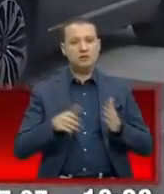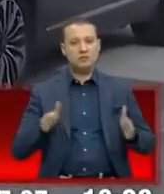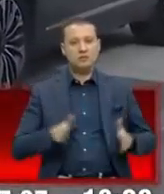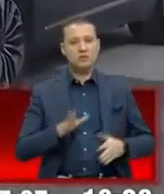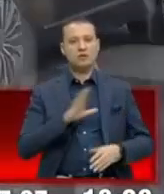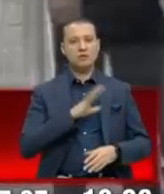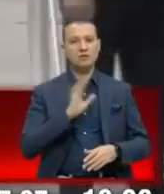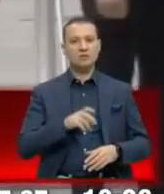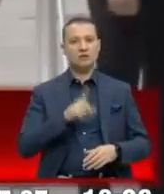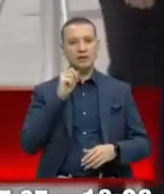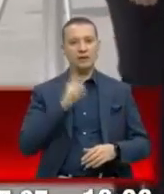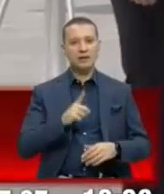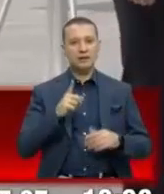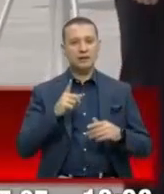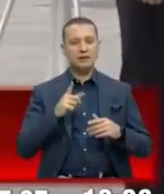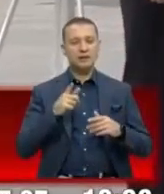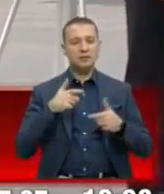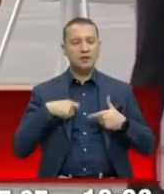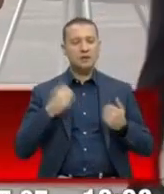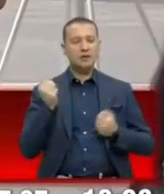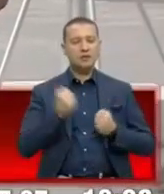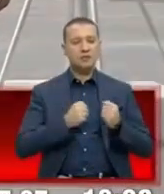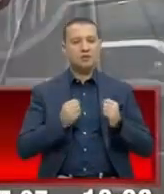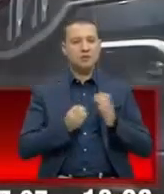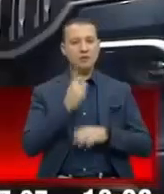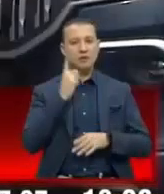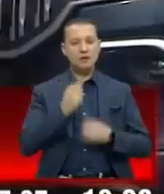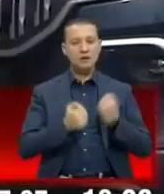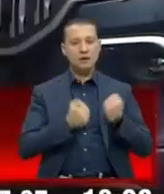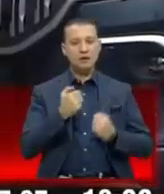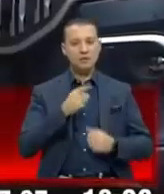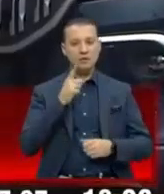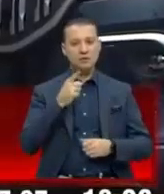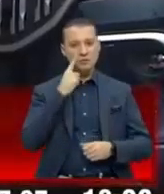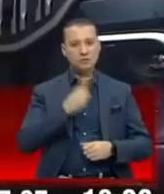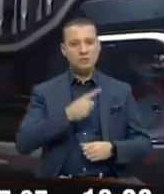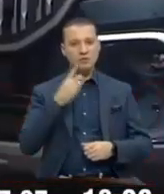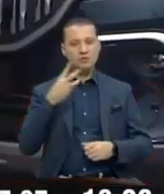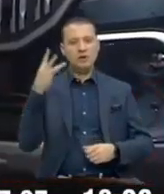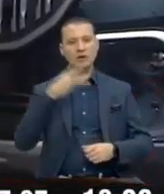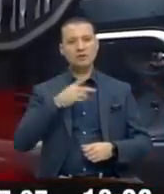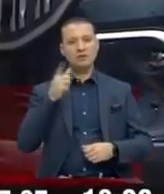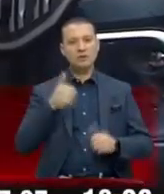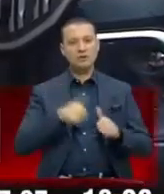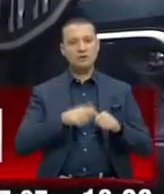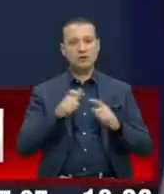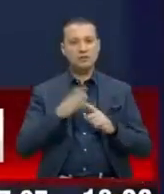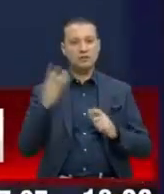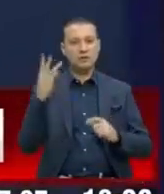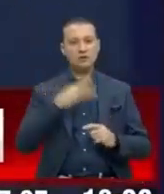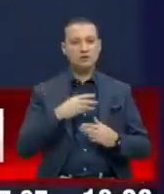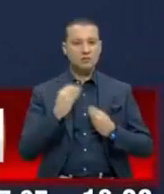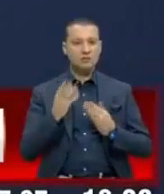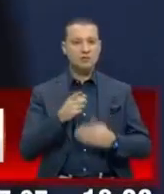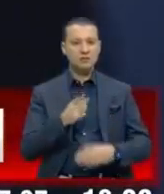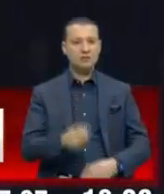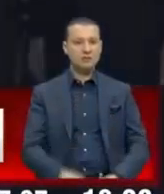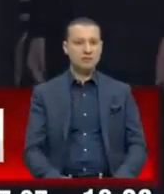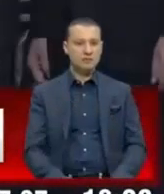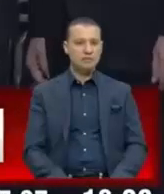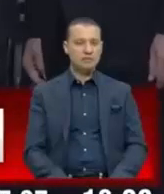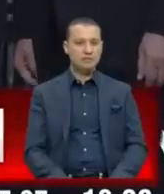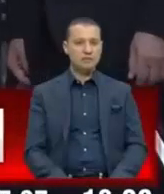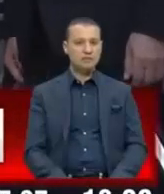tören vardı bugün. İlk yerli otomobil TOGG'un üretilen ilk araçları Cumhurbaşkanı Erdoğan ve eşi Emine Erdoğan'a teslim edildi.